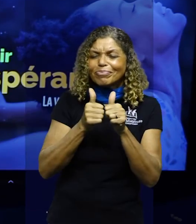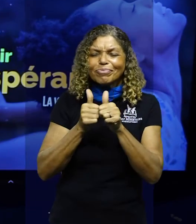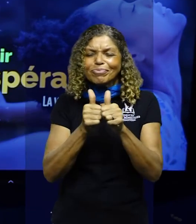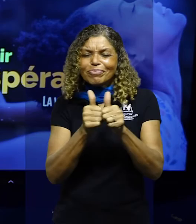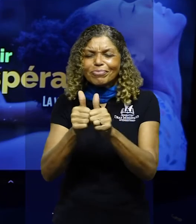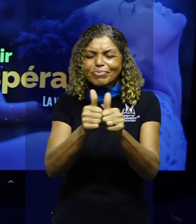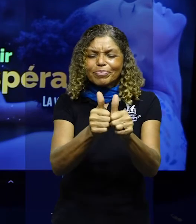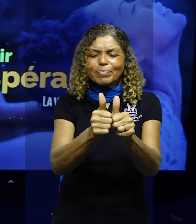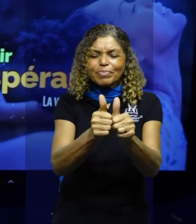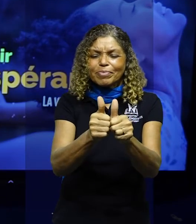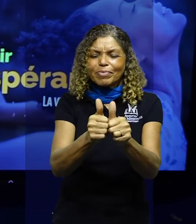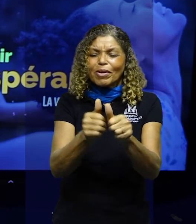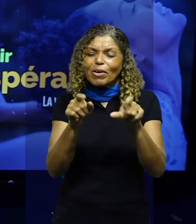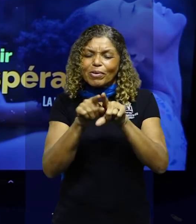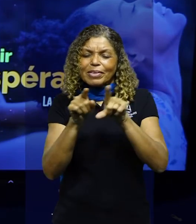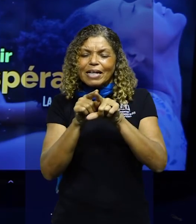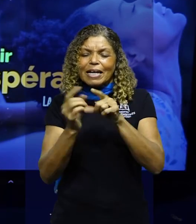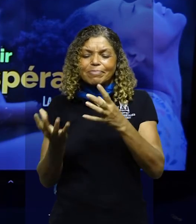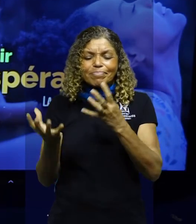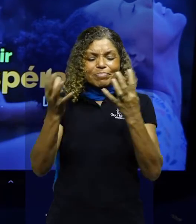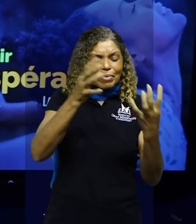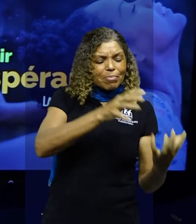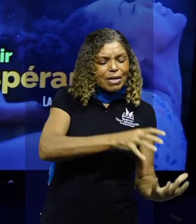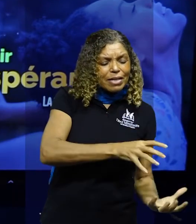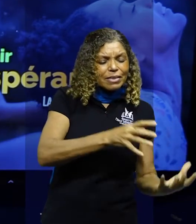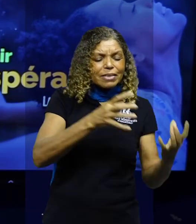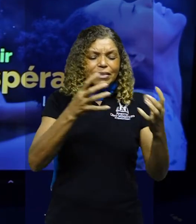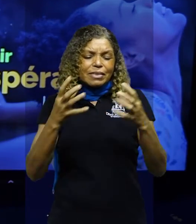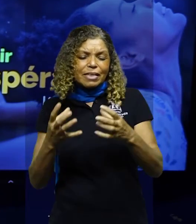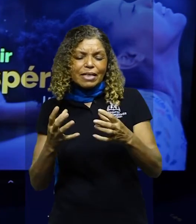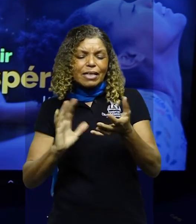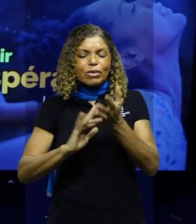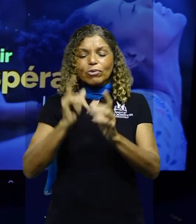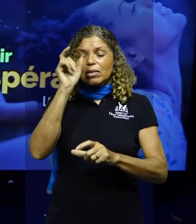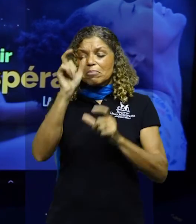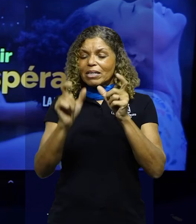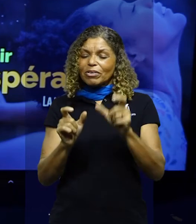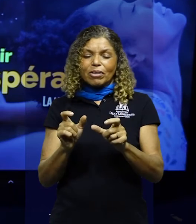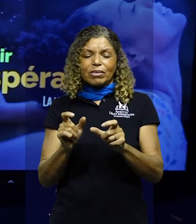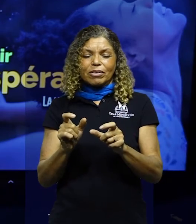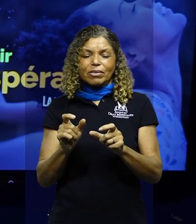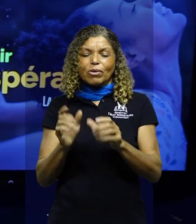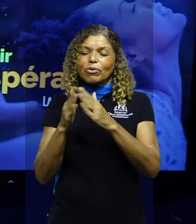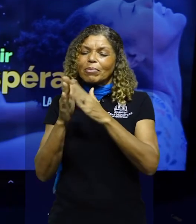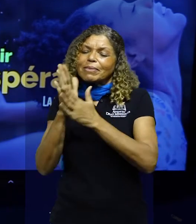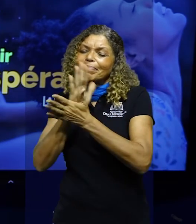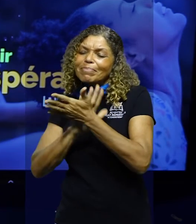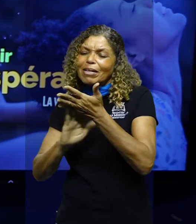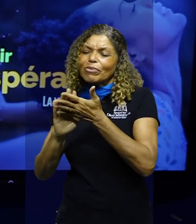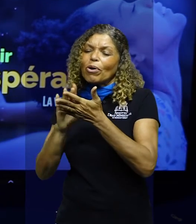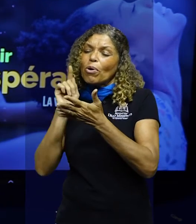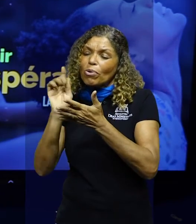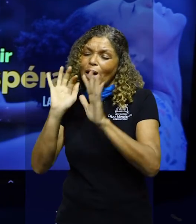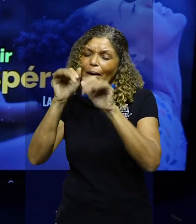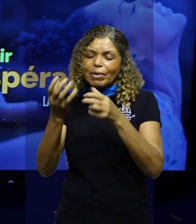décision d'être baptisés, comme tous ceux qui se sont repentis ont été baptisés dans la Bible. Seigneur,